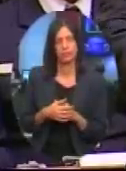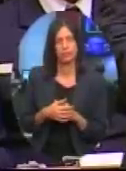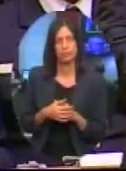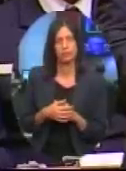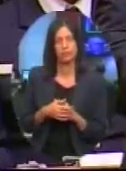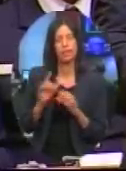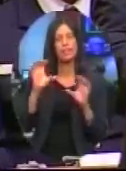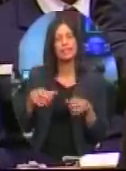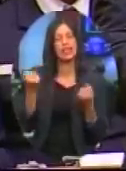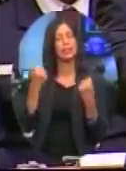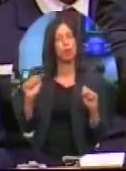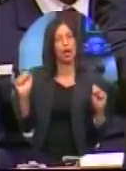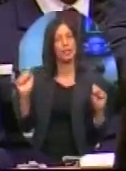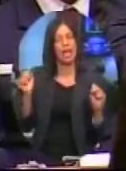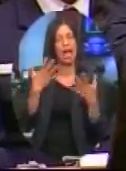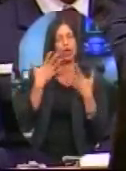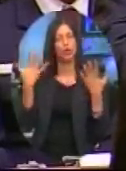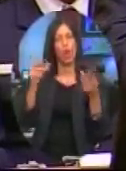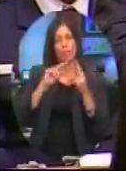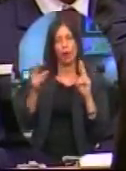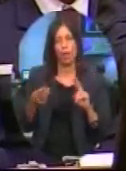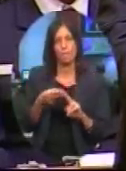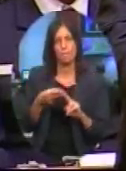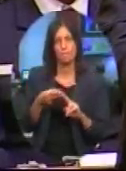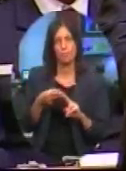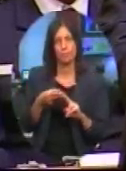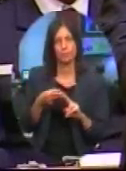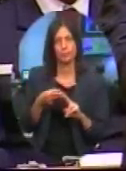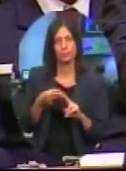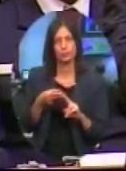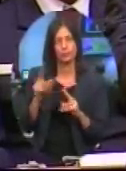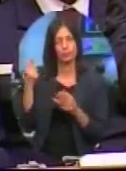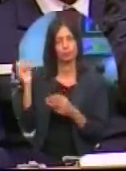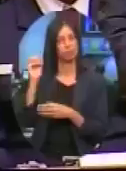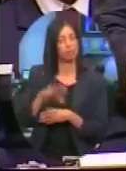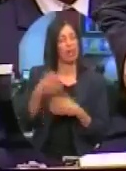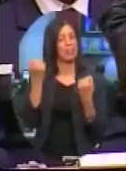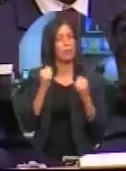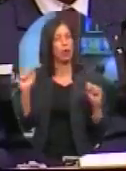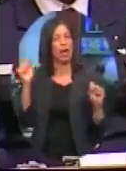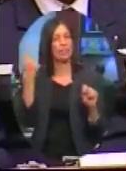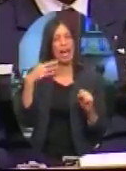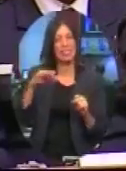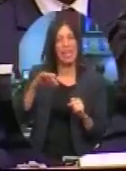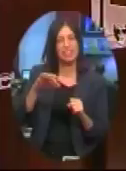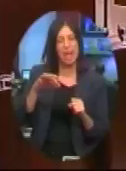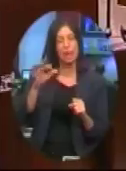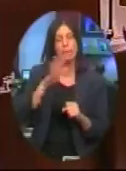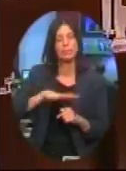נשיא הדמוקרטיה הגדולה בעולם מגיע לדמוקרטיה היחידה במזרח